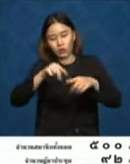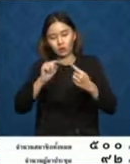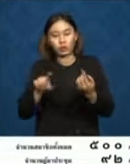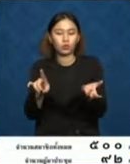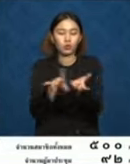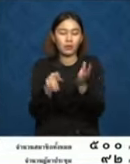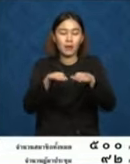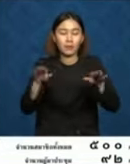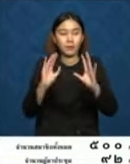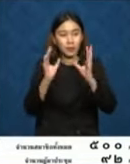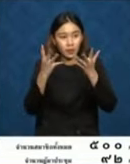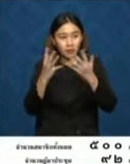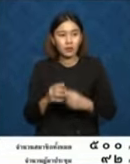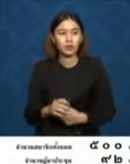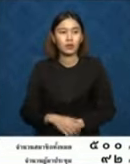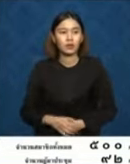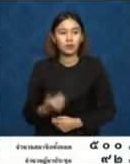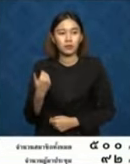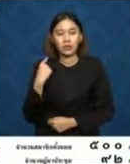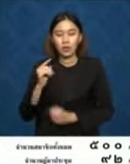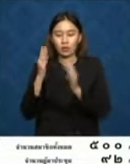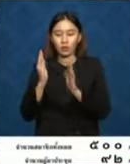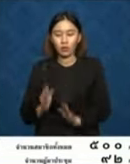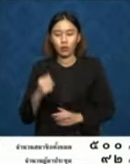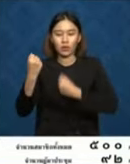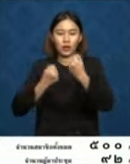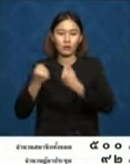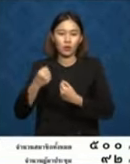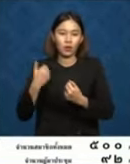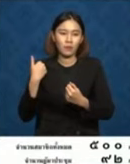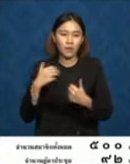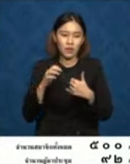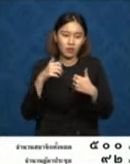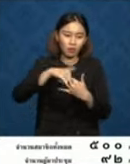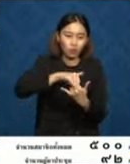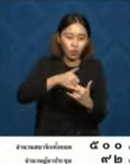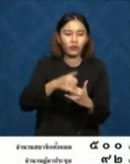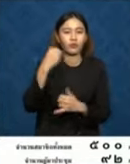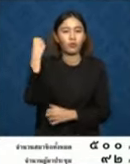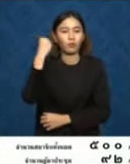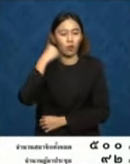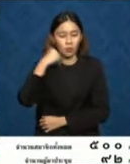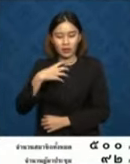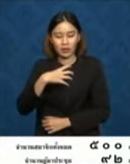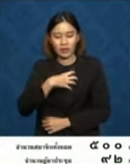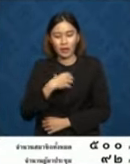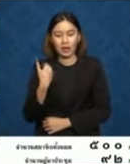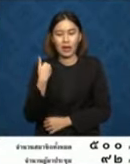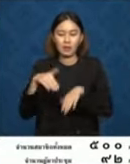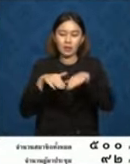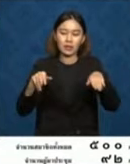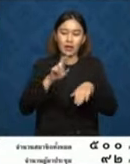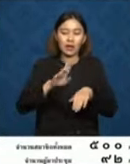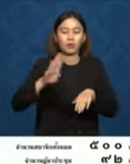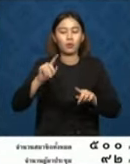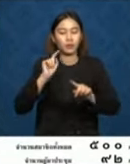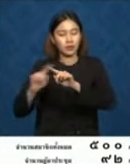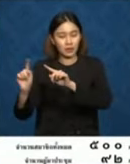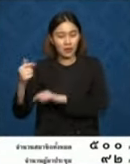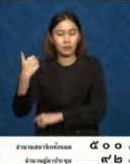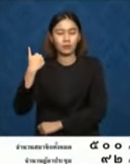ขับและนอกจากนี้ยังมีประเด็นเรื่องคนขับรถตู้คุกคามทางเพศนักเรียนอยู่บ่อยๆอยากจะให้วางระบบเหล่านี้ให้มีมาตรฐ